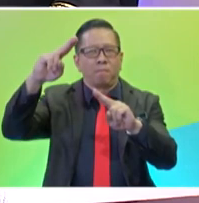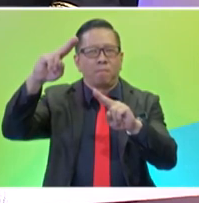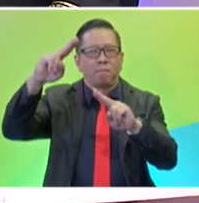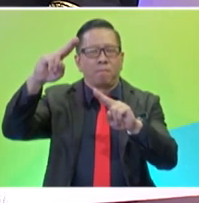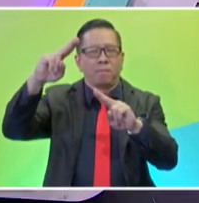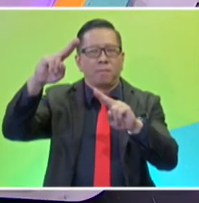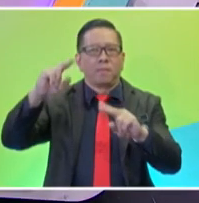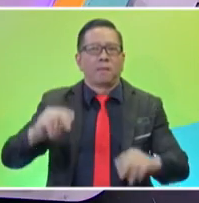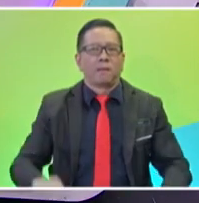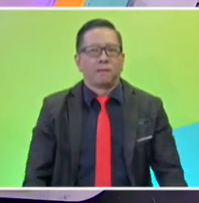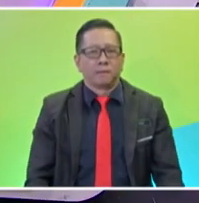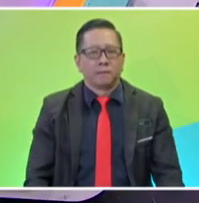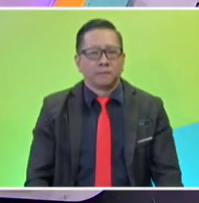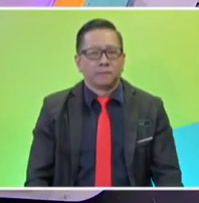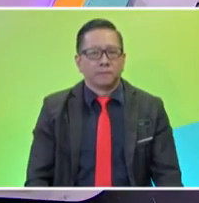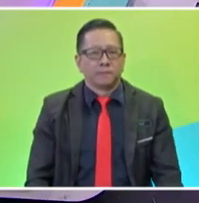sebenarnya